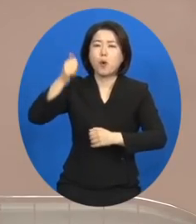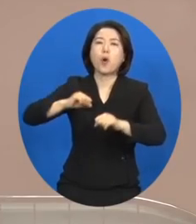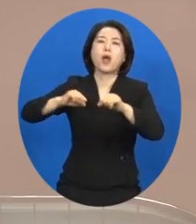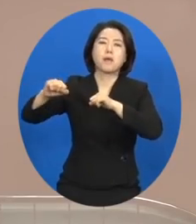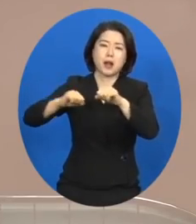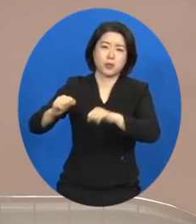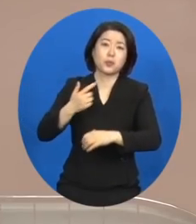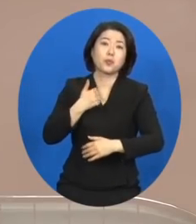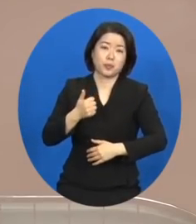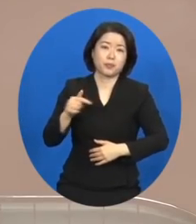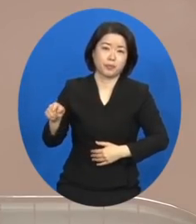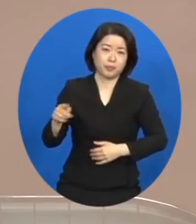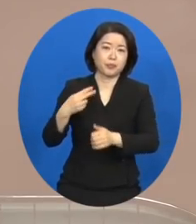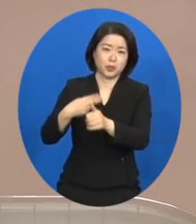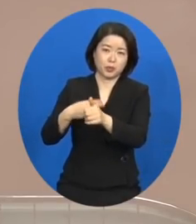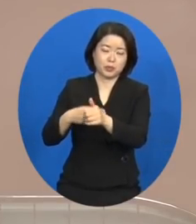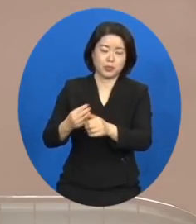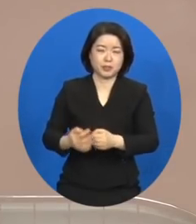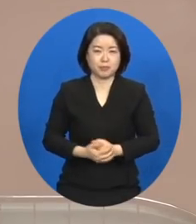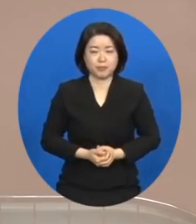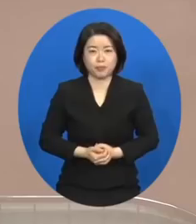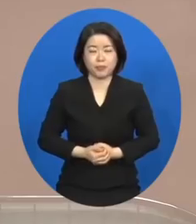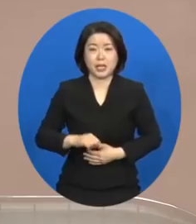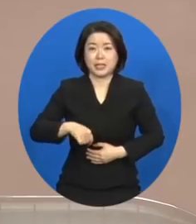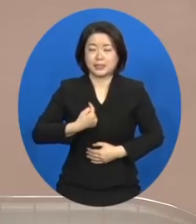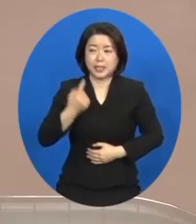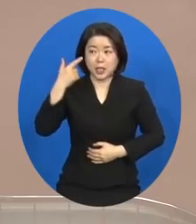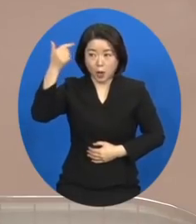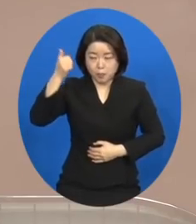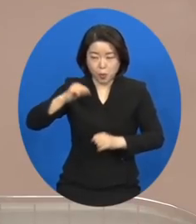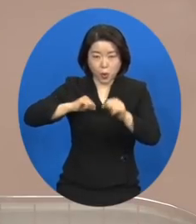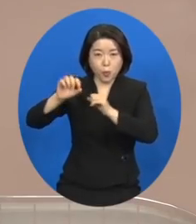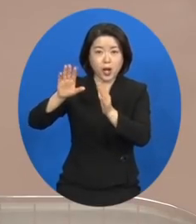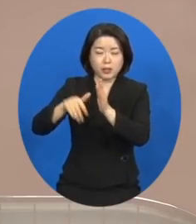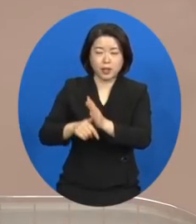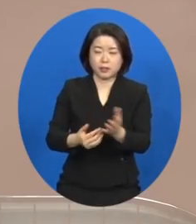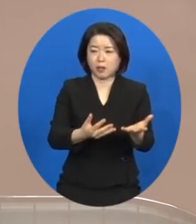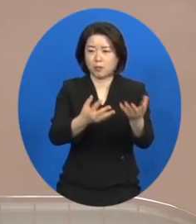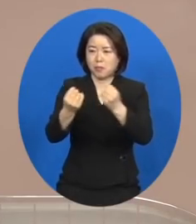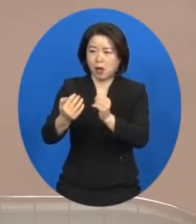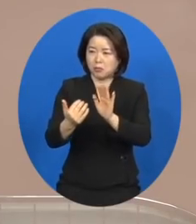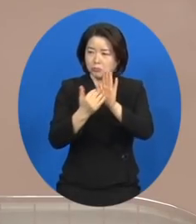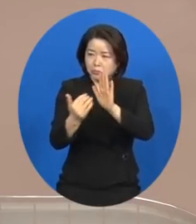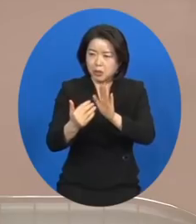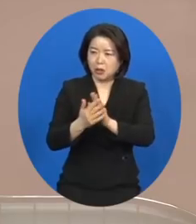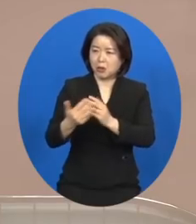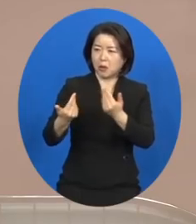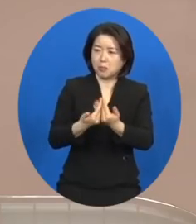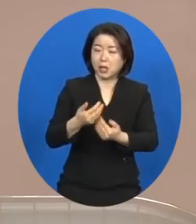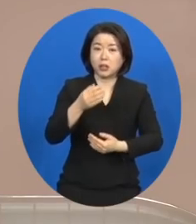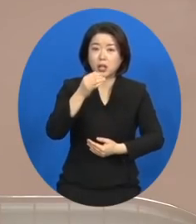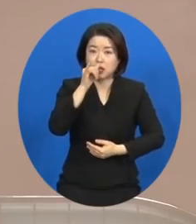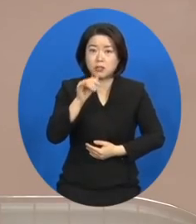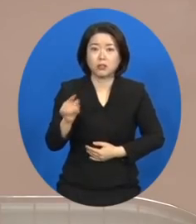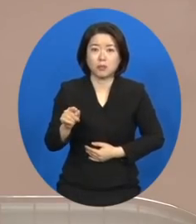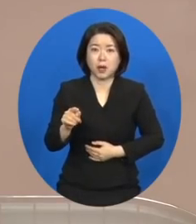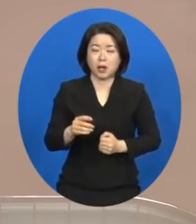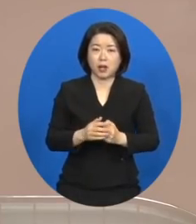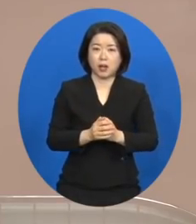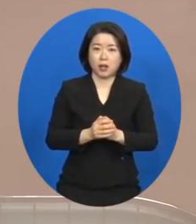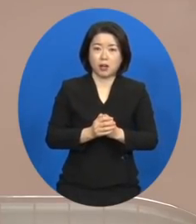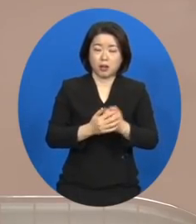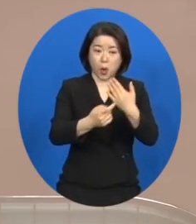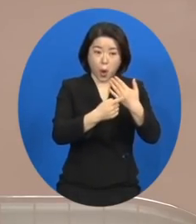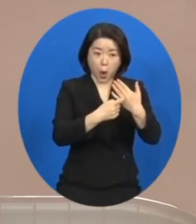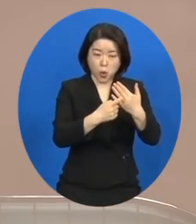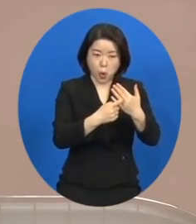하실 때에 자기 목회를 할 때에 참 많은 저항과 반대가 있었다는 거예요. 근데 그것은 보통 저항과 반대와 다른